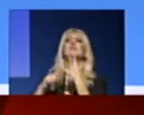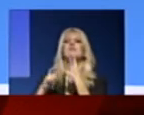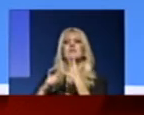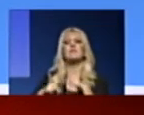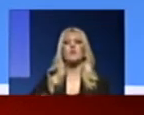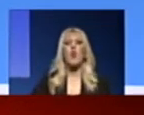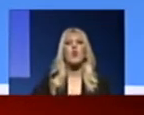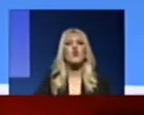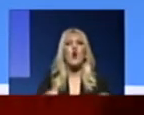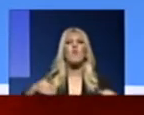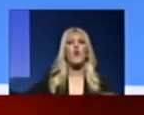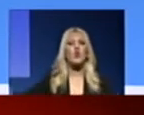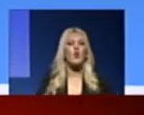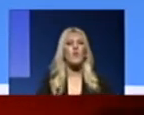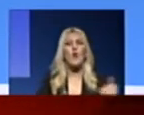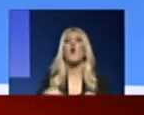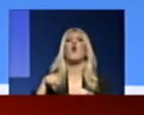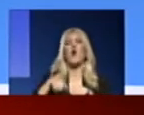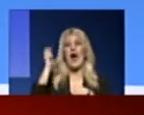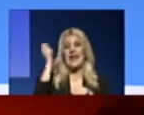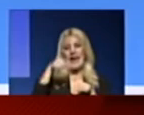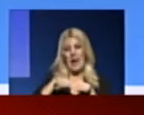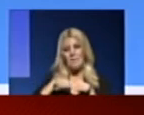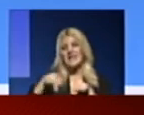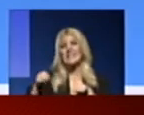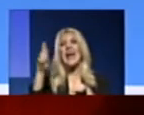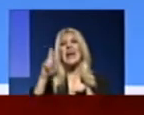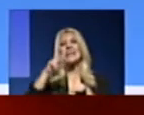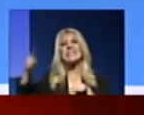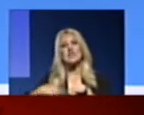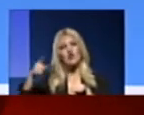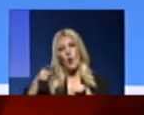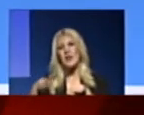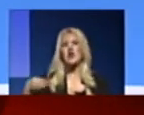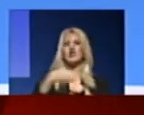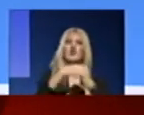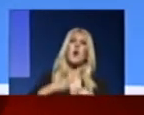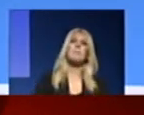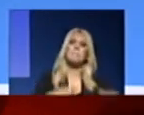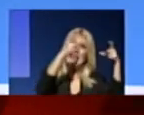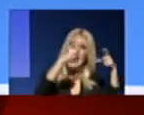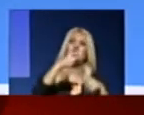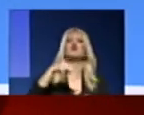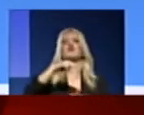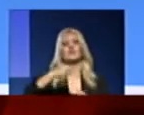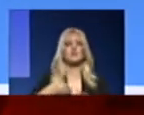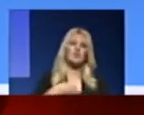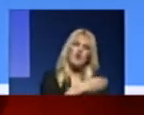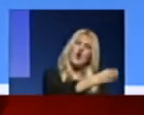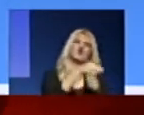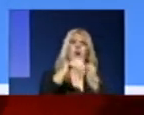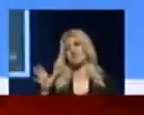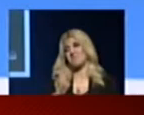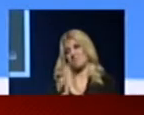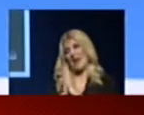πρώτο το δρόμο Καλαμάτα, Ριζόμυλος, Σπύλος, Μεθόνη. Για δρόμο Καλαμάτα, Ριζόμυλος, Σπύλος, Μεθόνη και αεροδρόμιο, οι αυτοδιοικητικοί